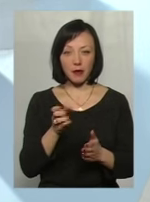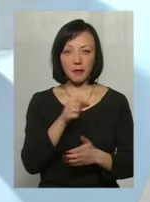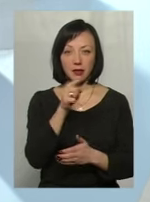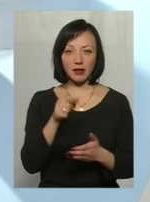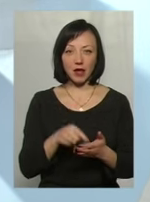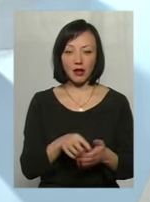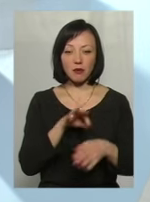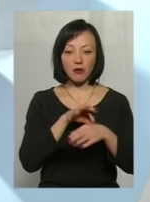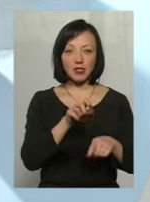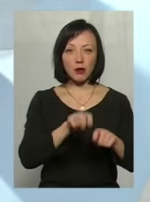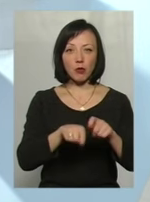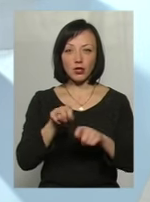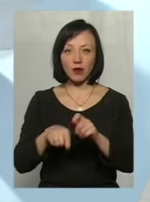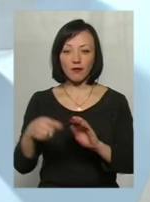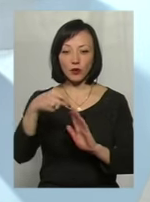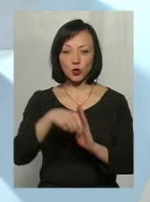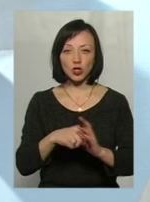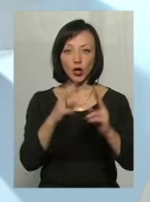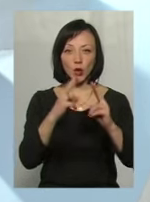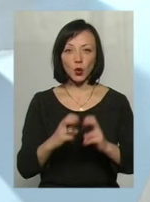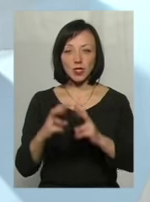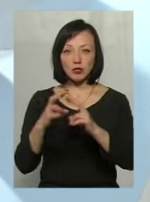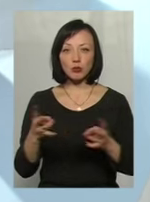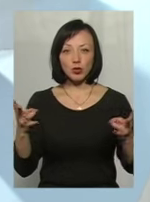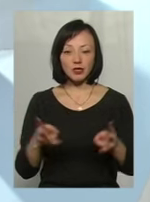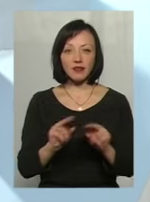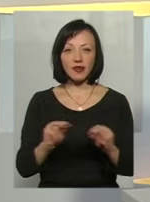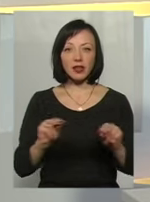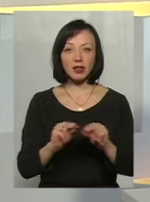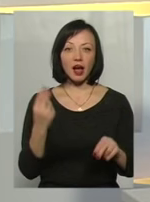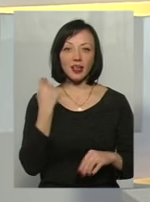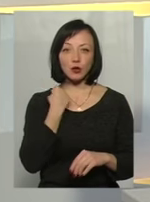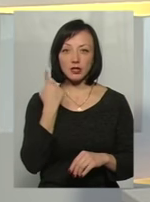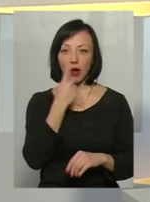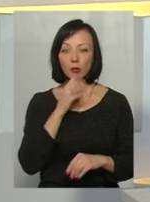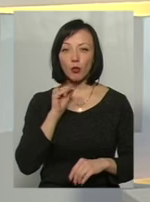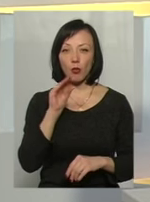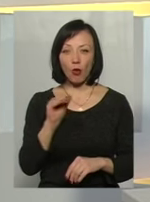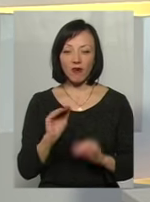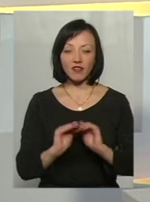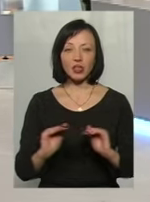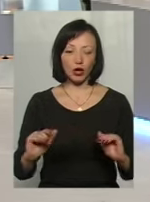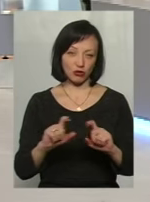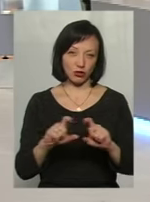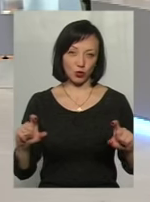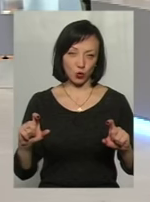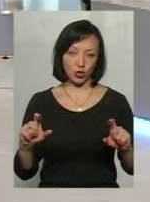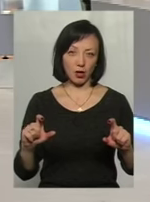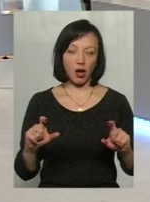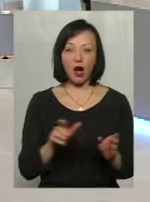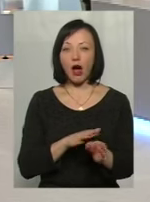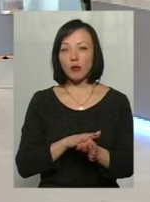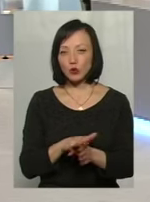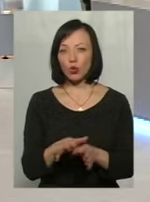провести моніторинг, внутрішнє дослідження доцільності викладання іноземної мови у дошкільних навчальних закладах.